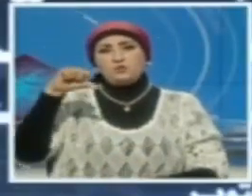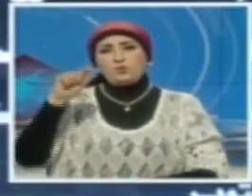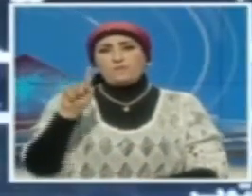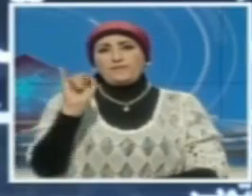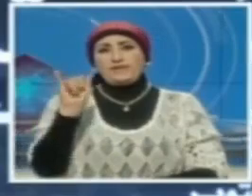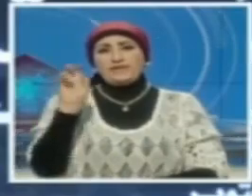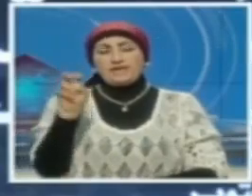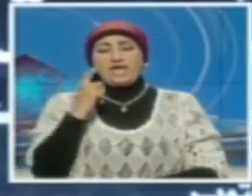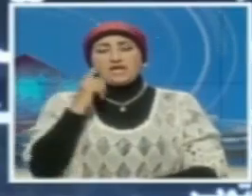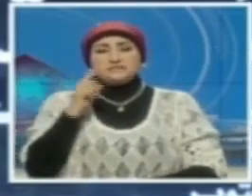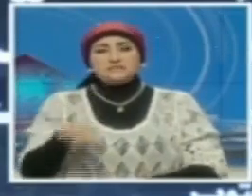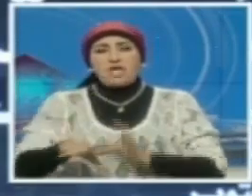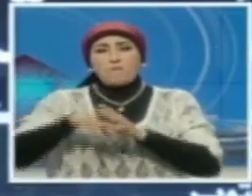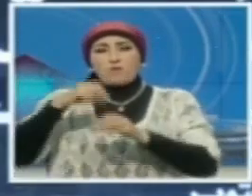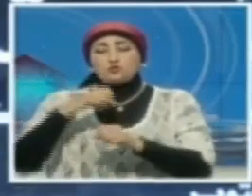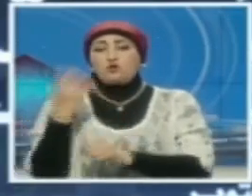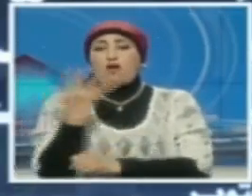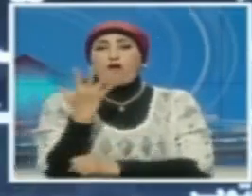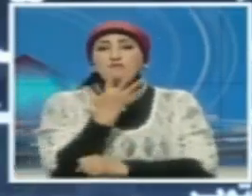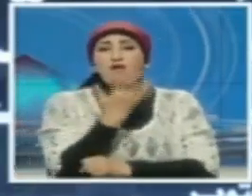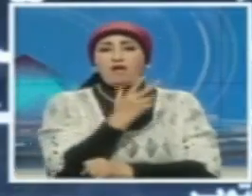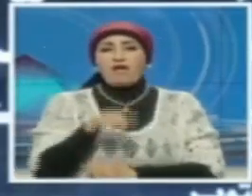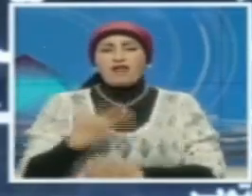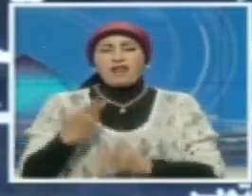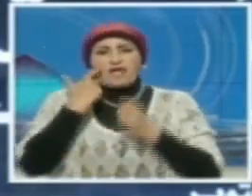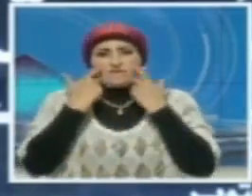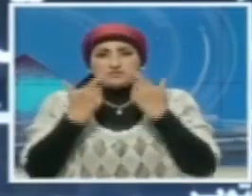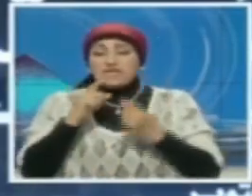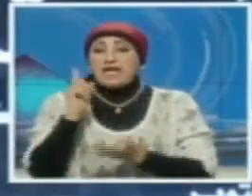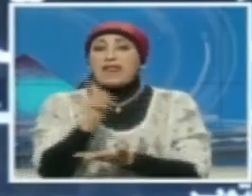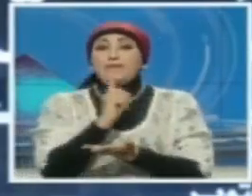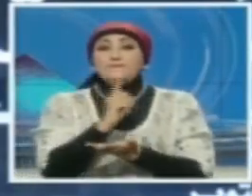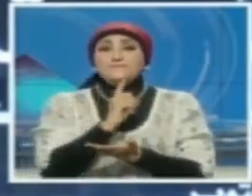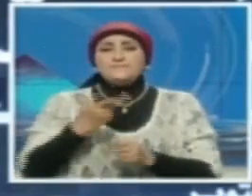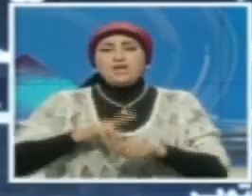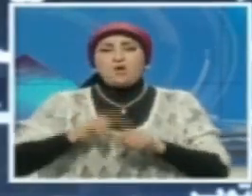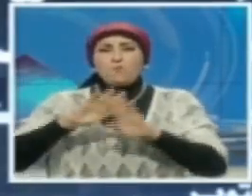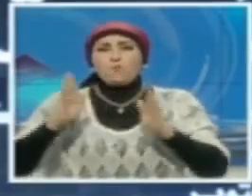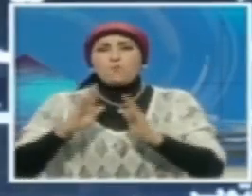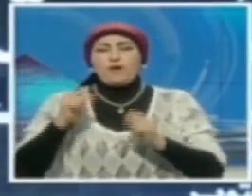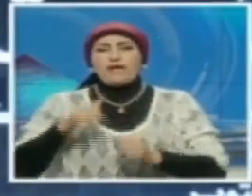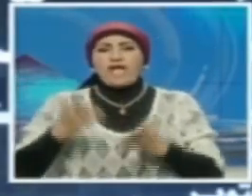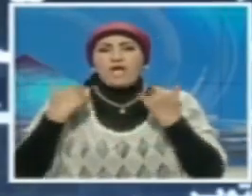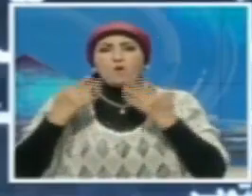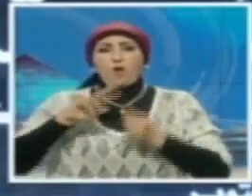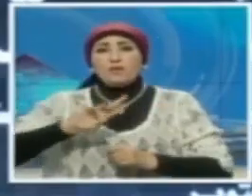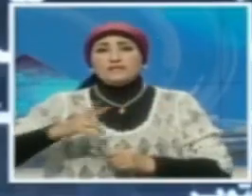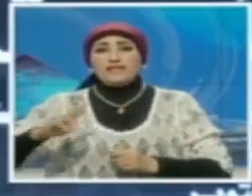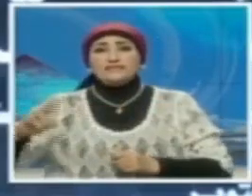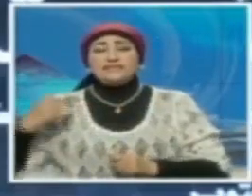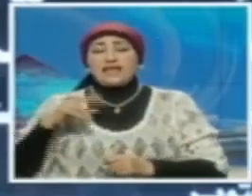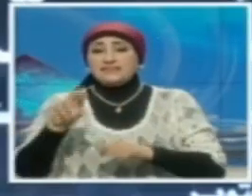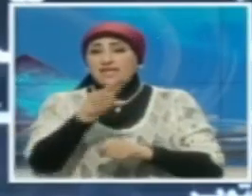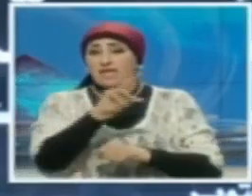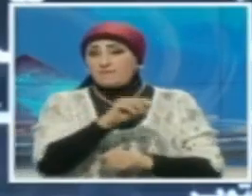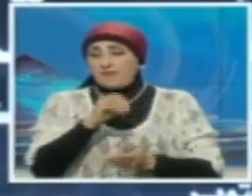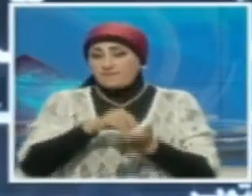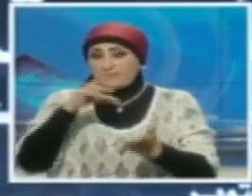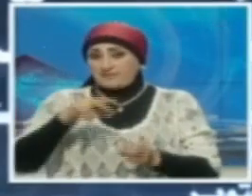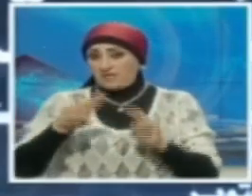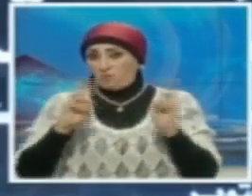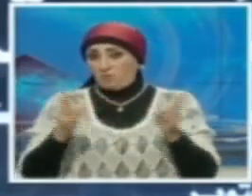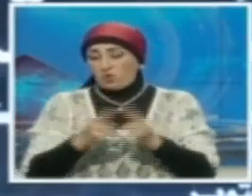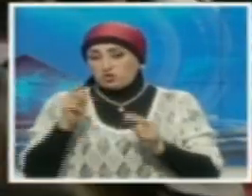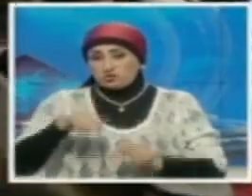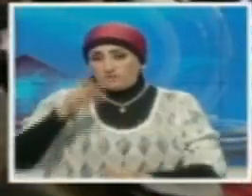الذكية التي تستهدف الحفاظ على البيئة ومواجهة التغيرات المناخية بالتزامن مع انطلاق مؤتمر المناخ